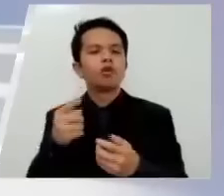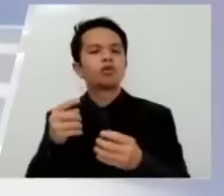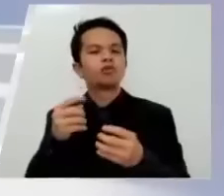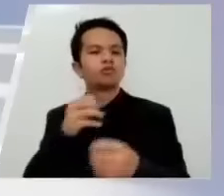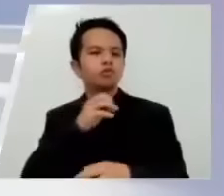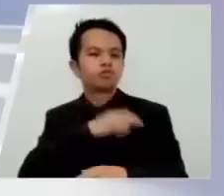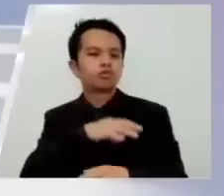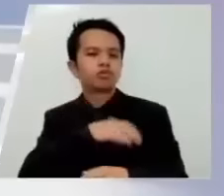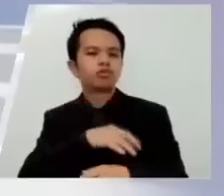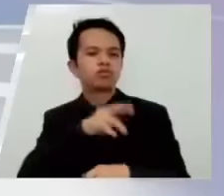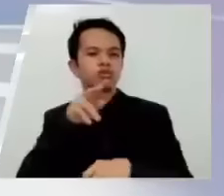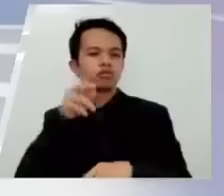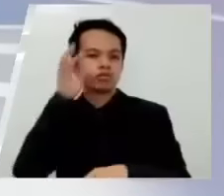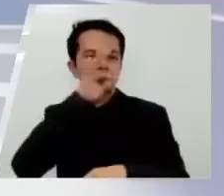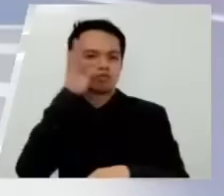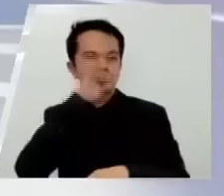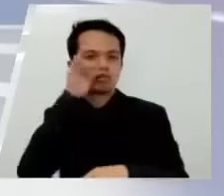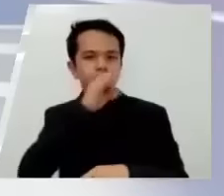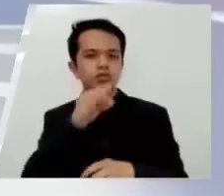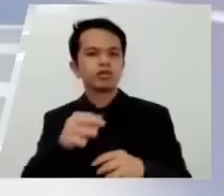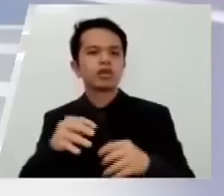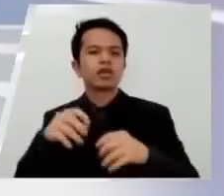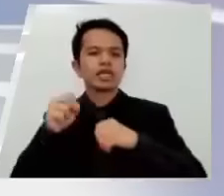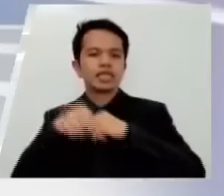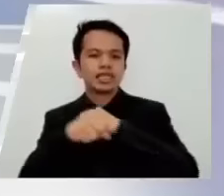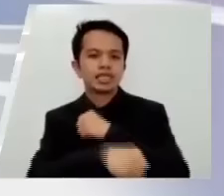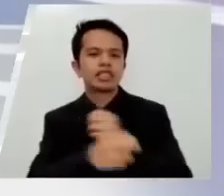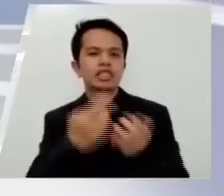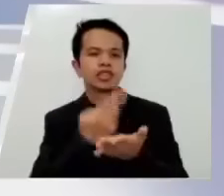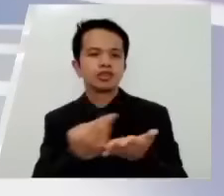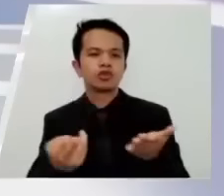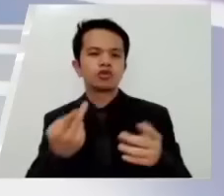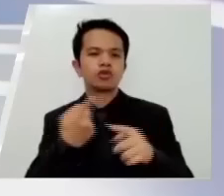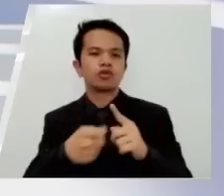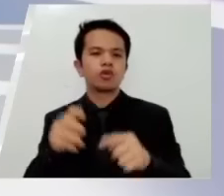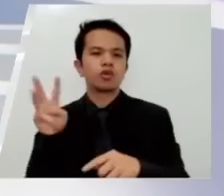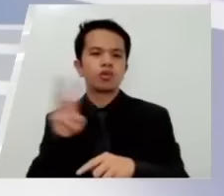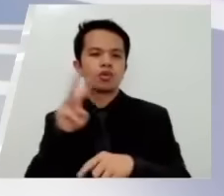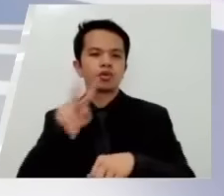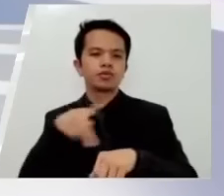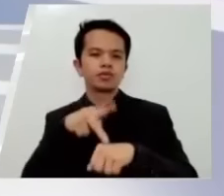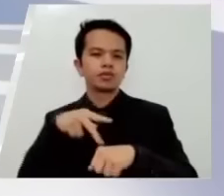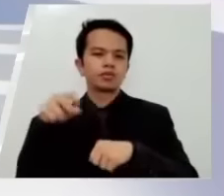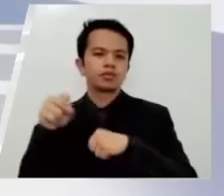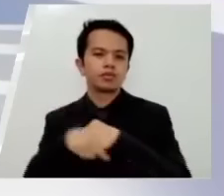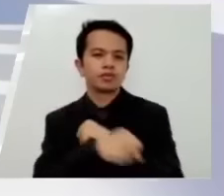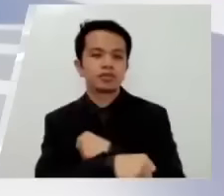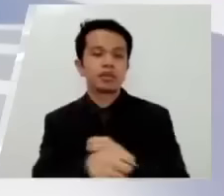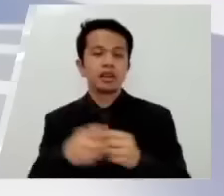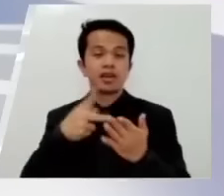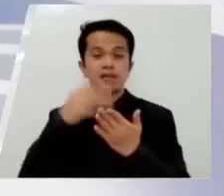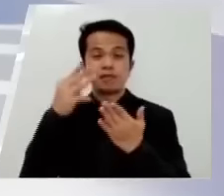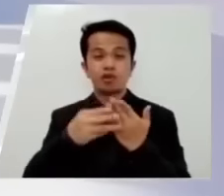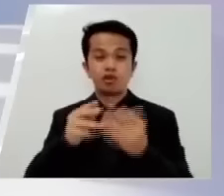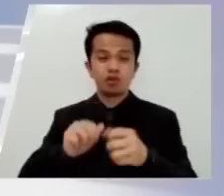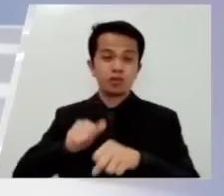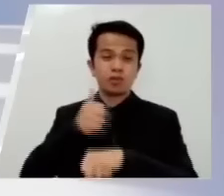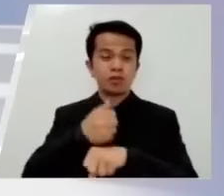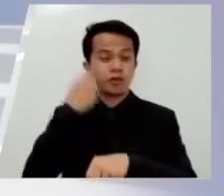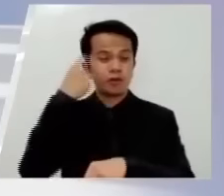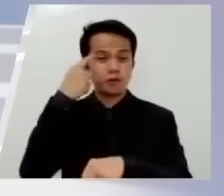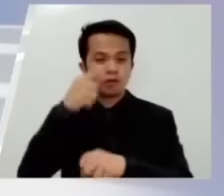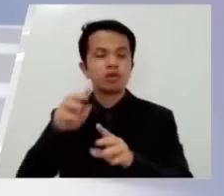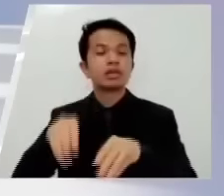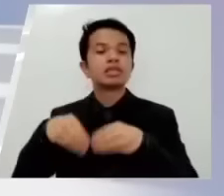Pilipino ang yamang dagat ng West Philippine Sea. Bahagi ng programang iyan ang pagbibigay ng 2 bangkang